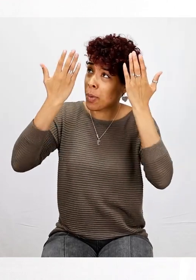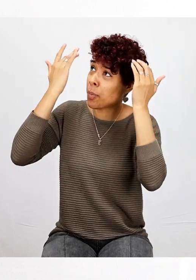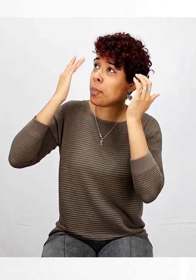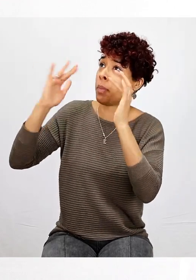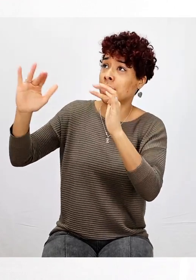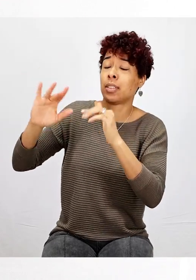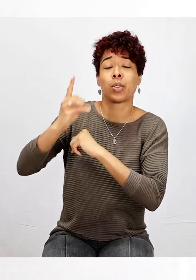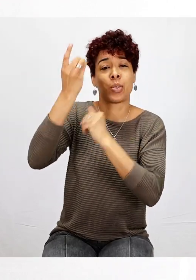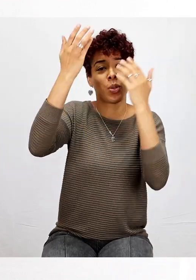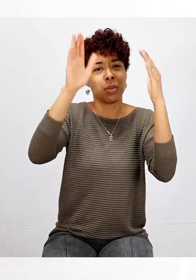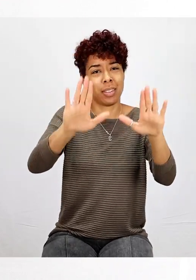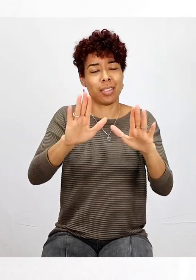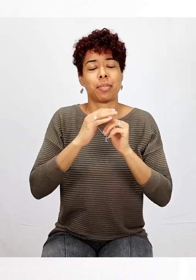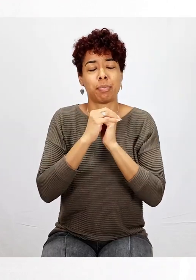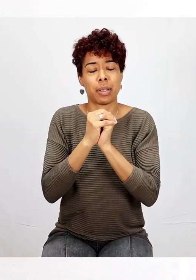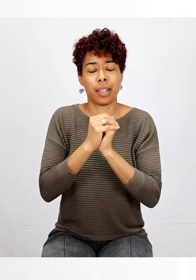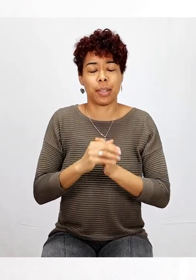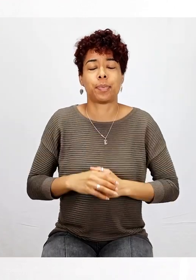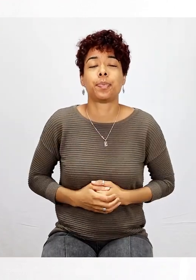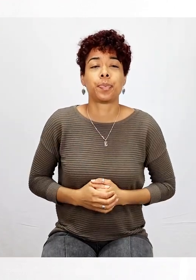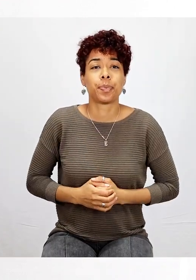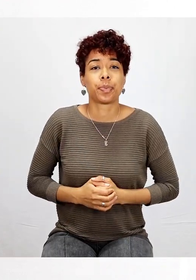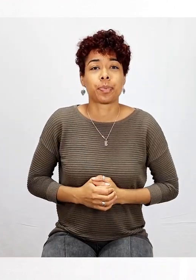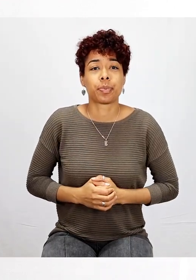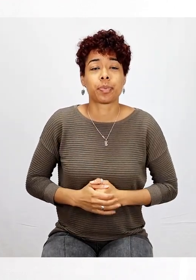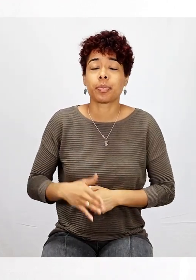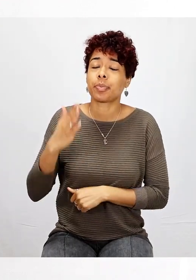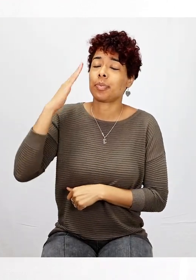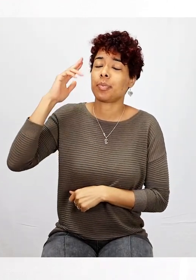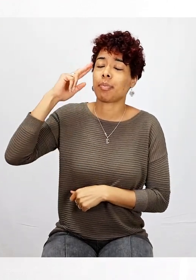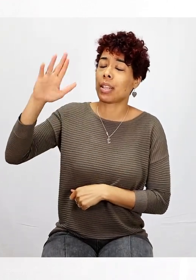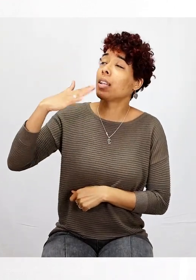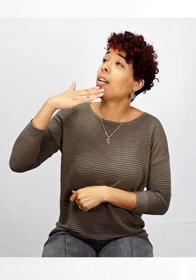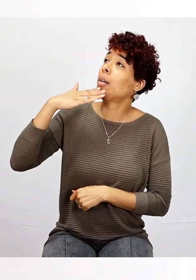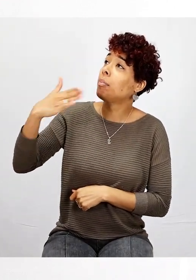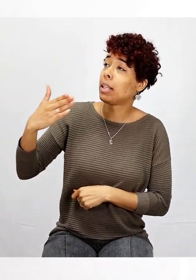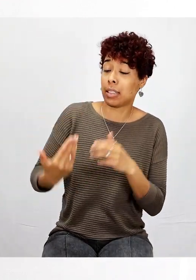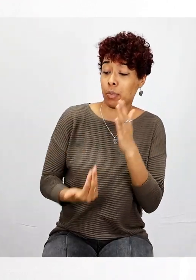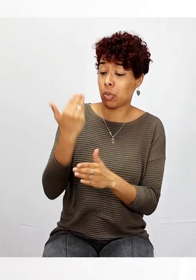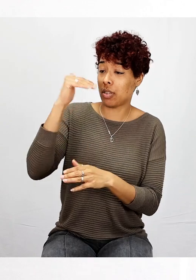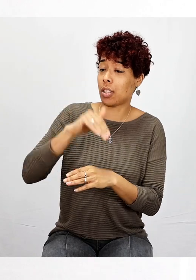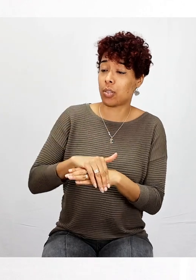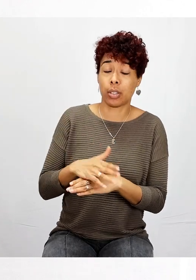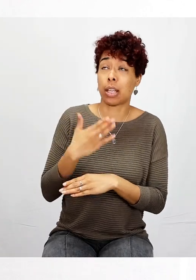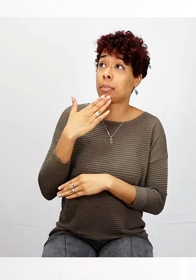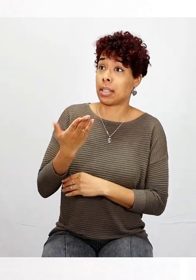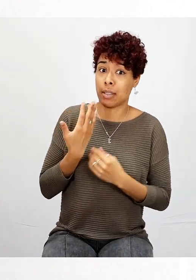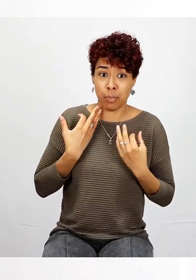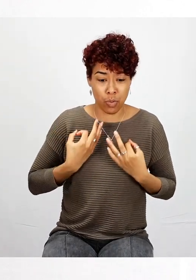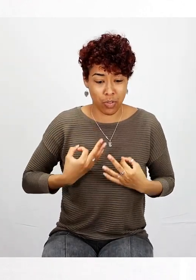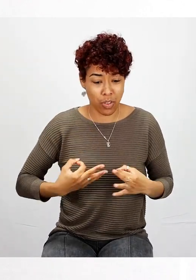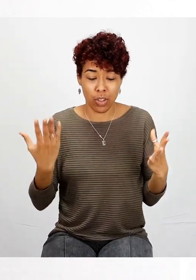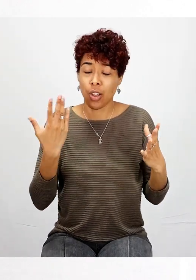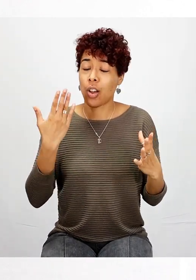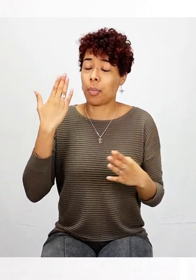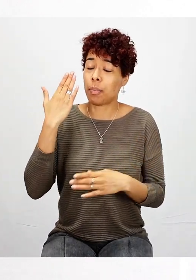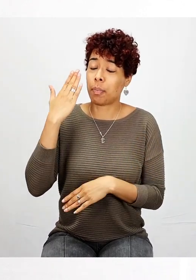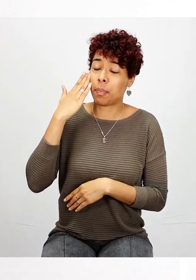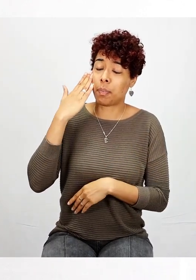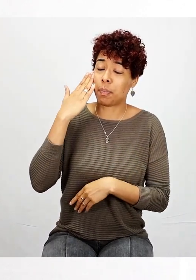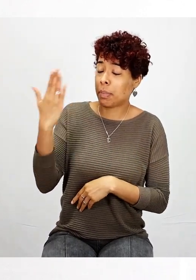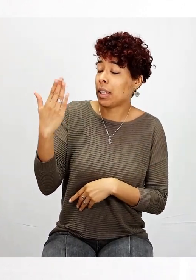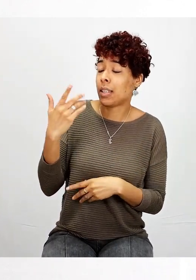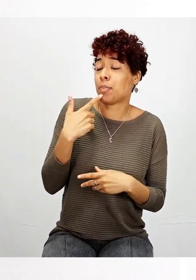Que Dieu te bénisse, on va prier. Seigneur, merci pour cette journée. Merci Seigneur notre Dieu pour ce temps, Seigneur, pour cette parole.